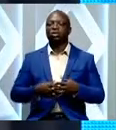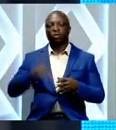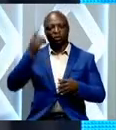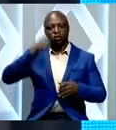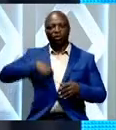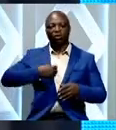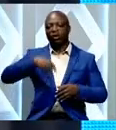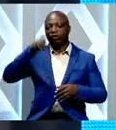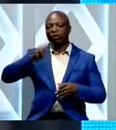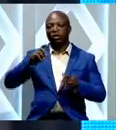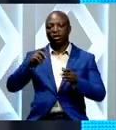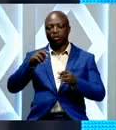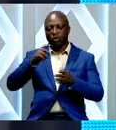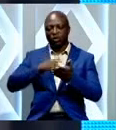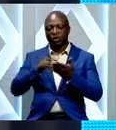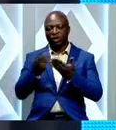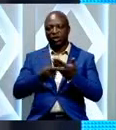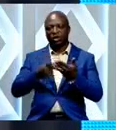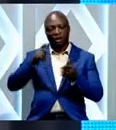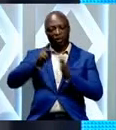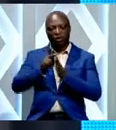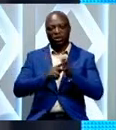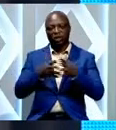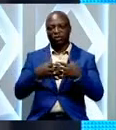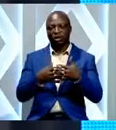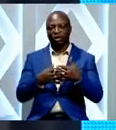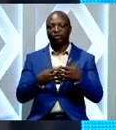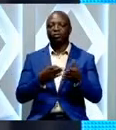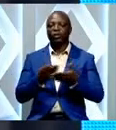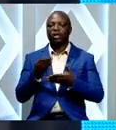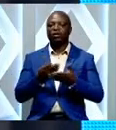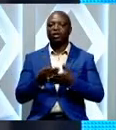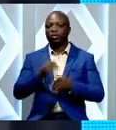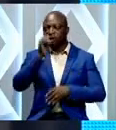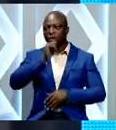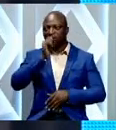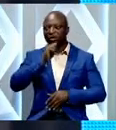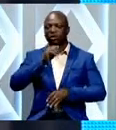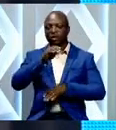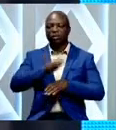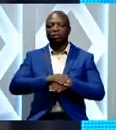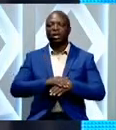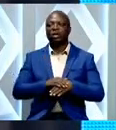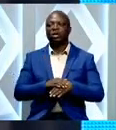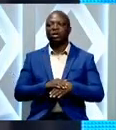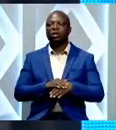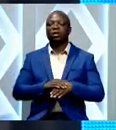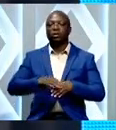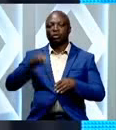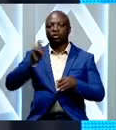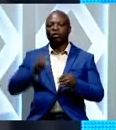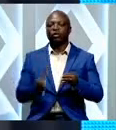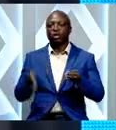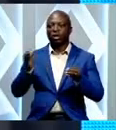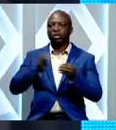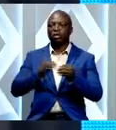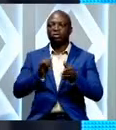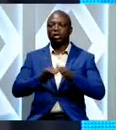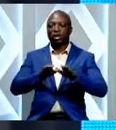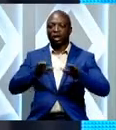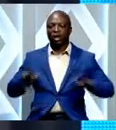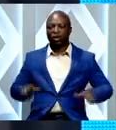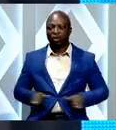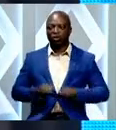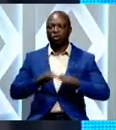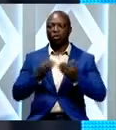des politiques industrielles. Les financements privés, que j'appelle de mes voeux, doivent entrer dans le cadre global de